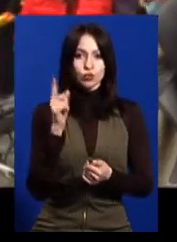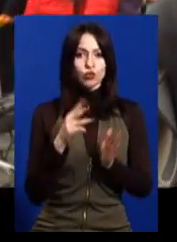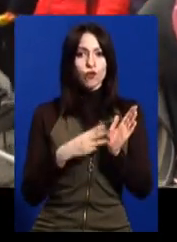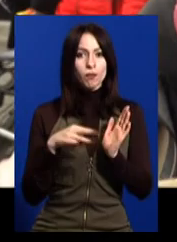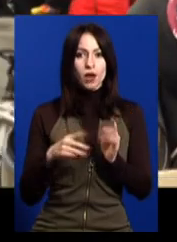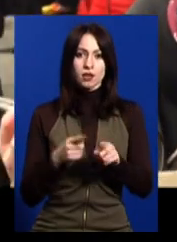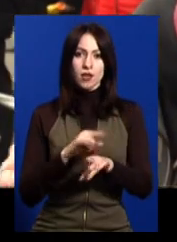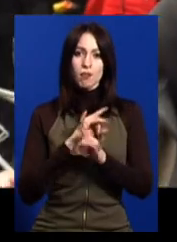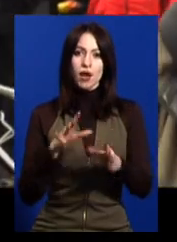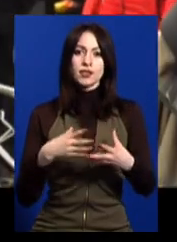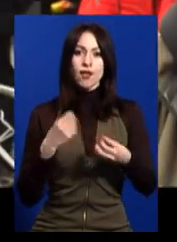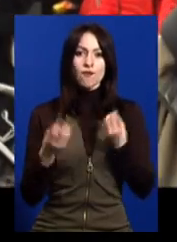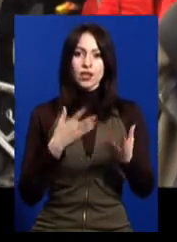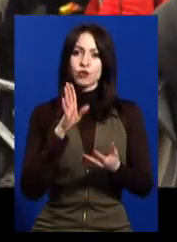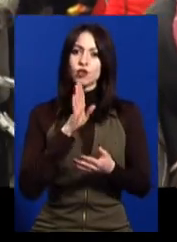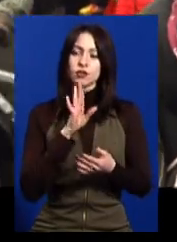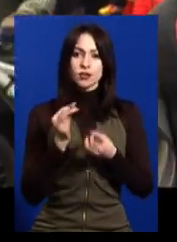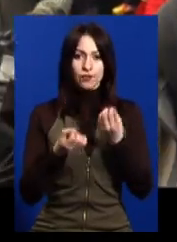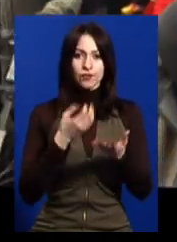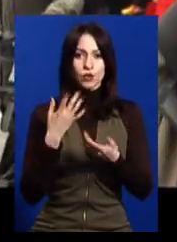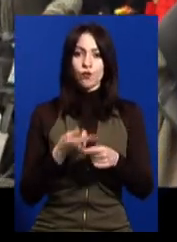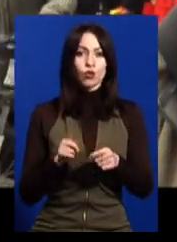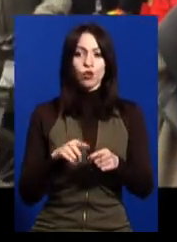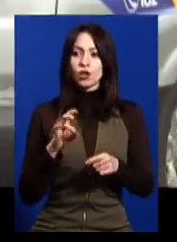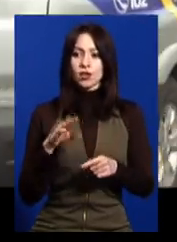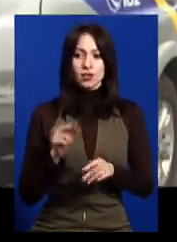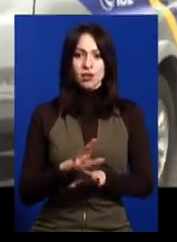свято весни, жіночності та квітів. Але це не так.